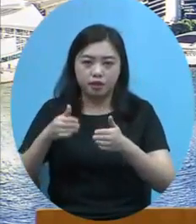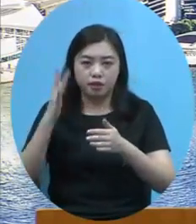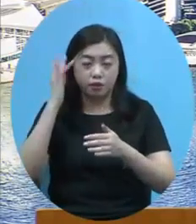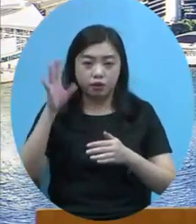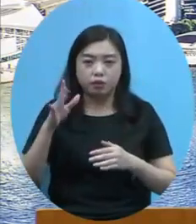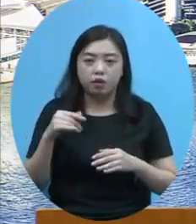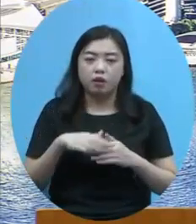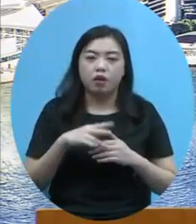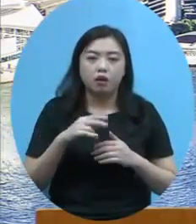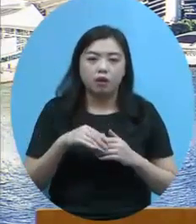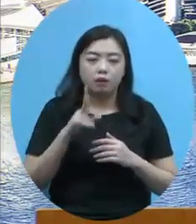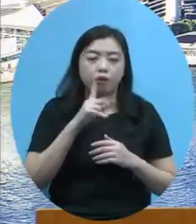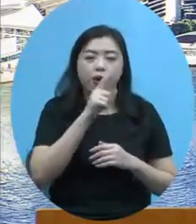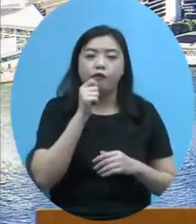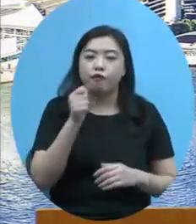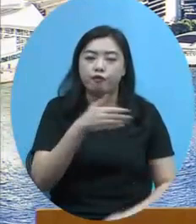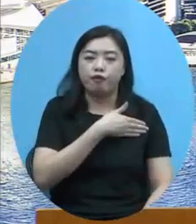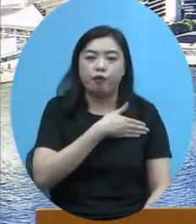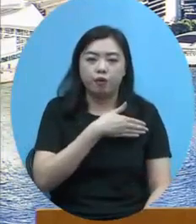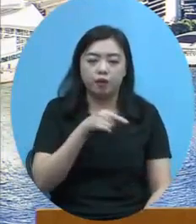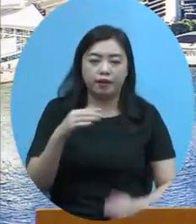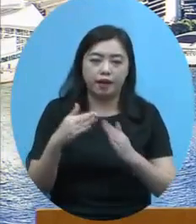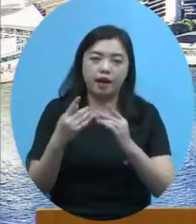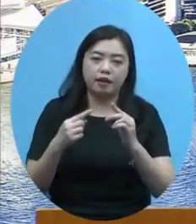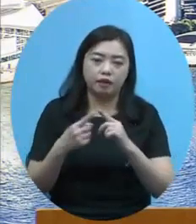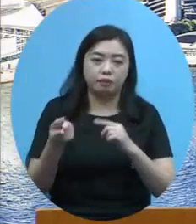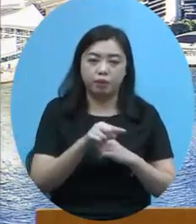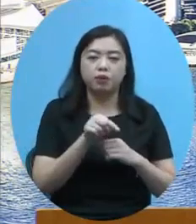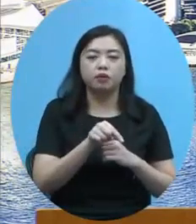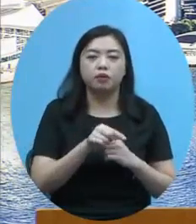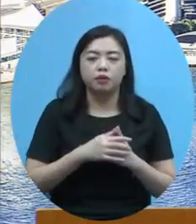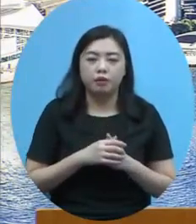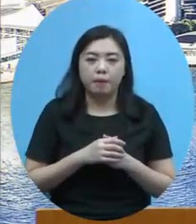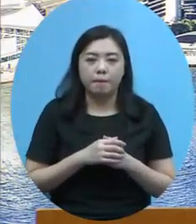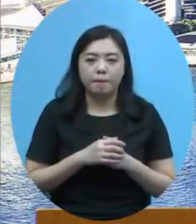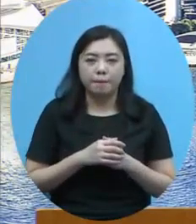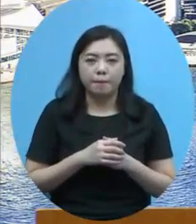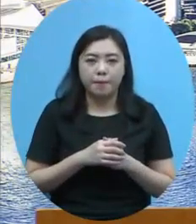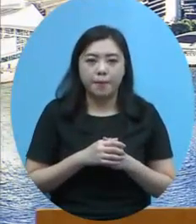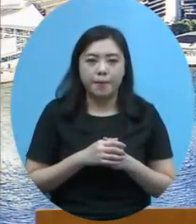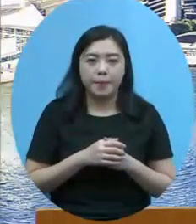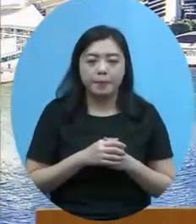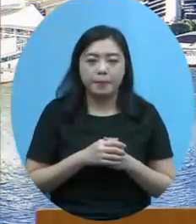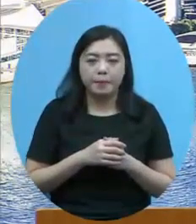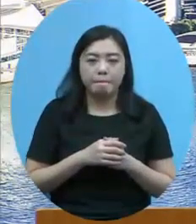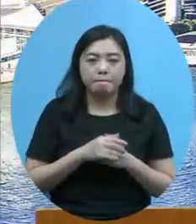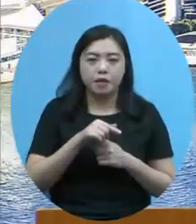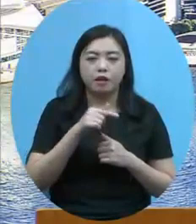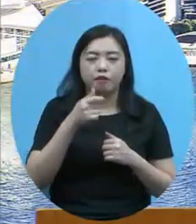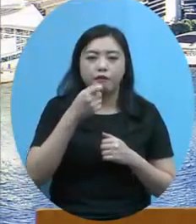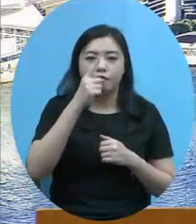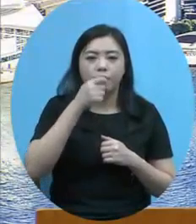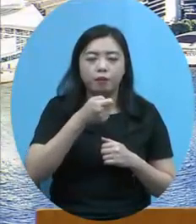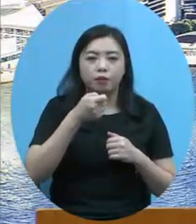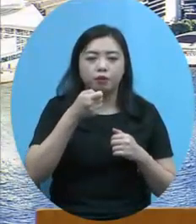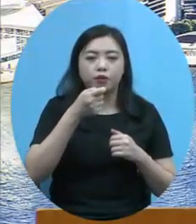一位嘅房務員啦，咁係佢嘅屋企人嚟嘅，咁 那位嘅房務員佢喺6月7號確診啦，咁屋